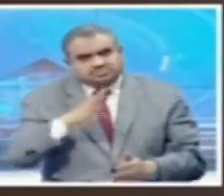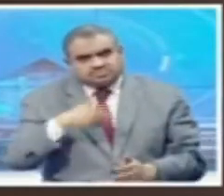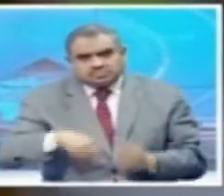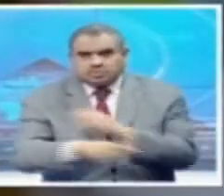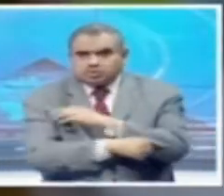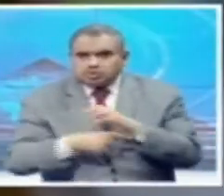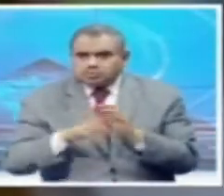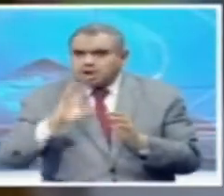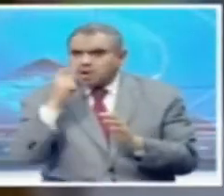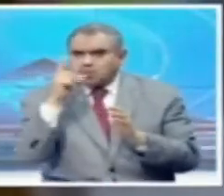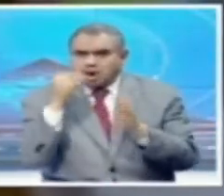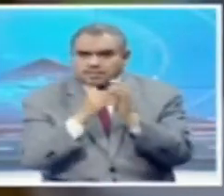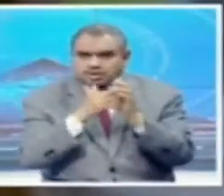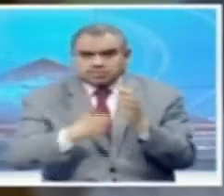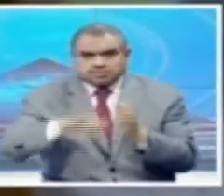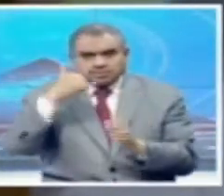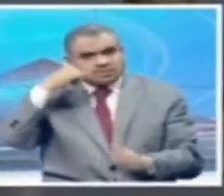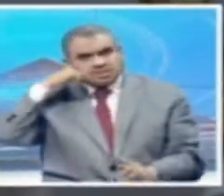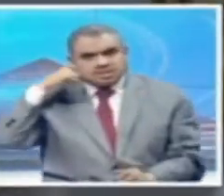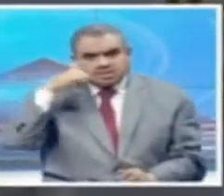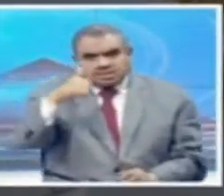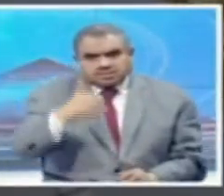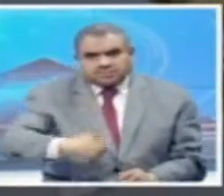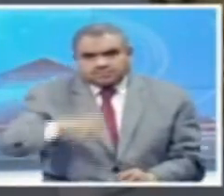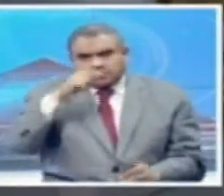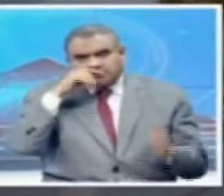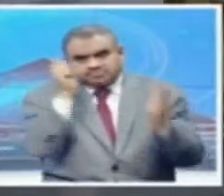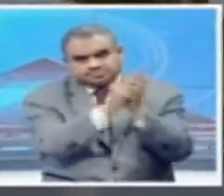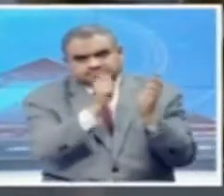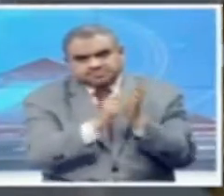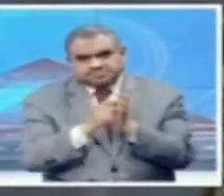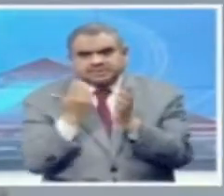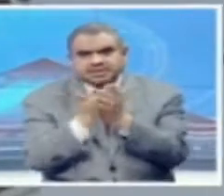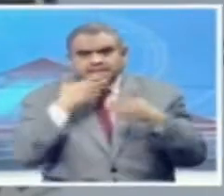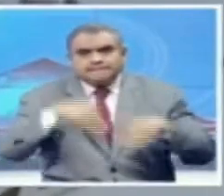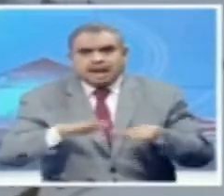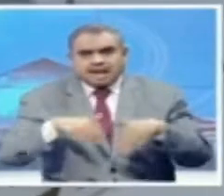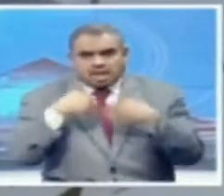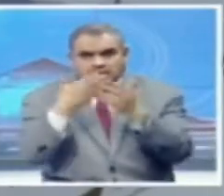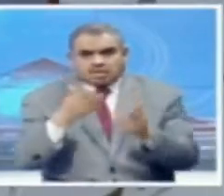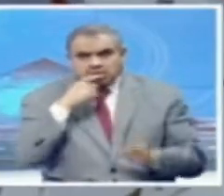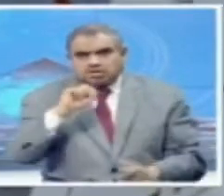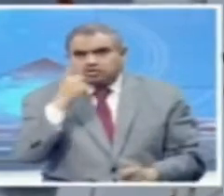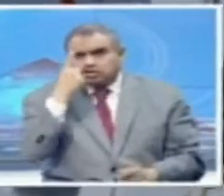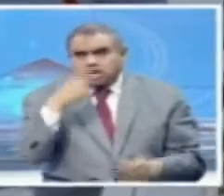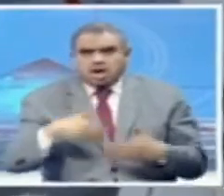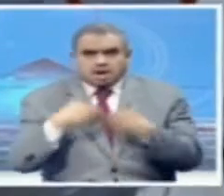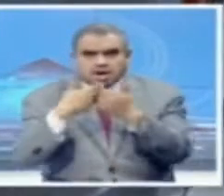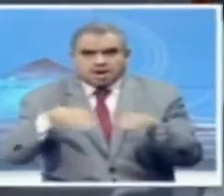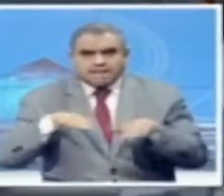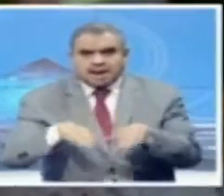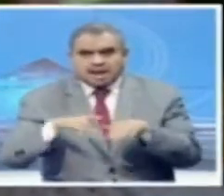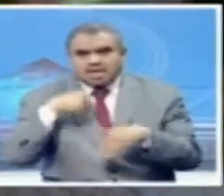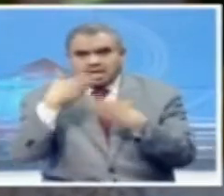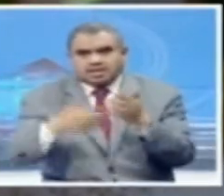او اتنين لقيتهم بيتصلوا بيا وبيقولوا لي على الاجراءات اللازمه اللي انا عاملها للمكنه. في خلال شهر بالظبط كانت المكنه موجوده